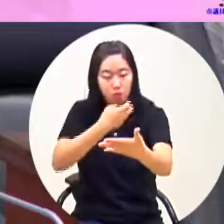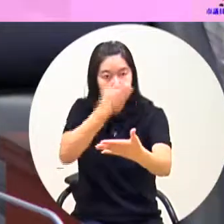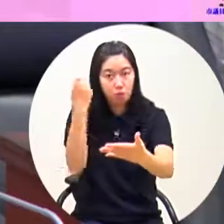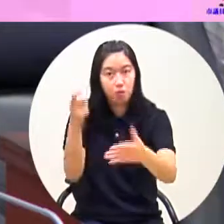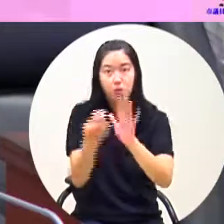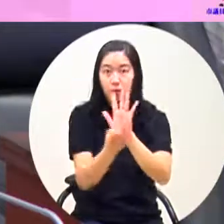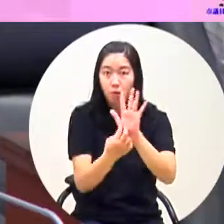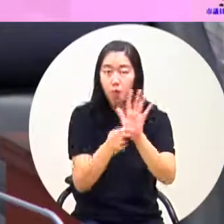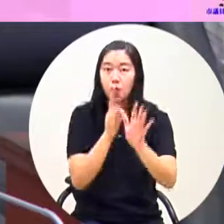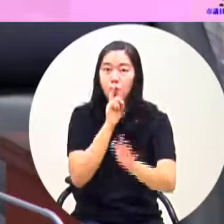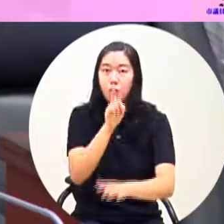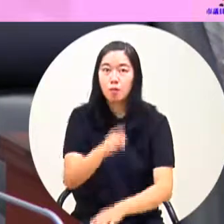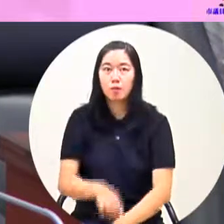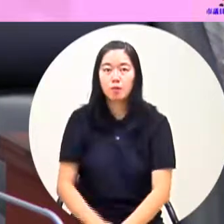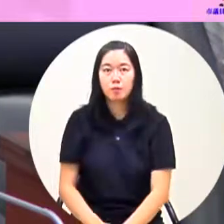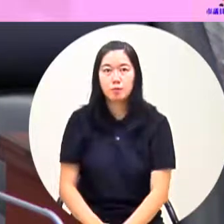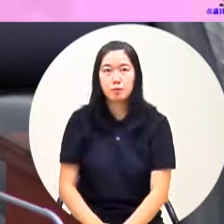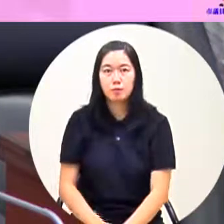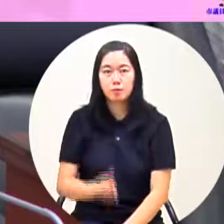增强